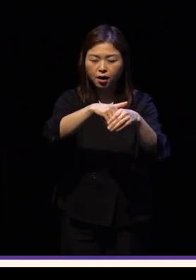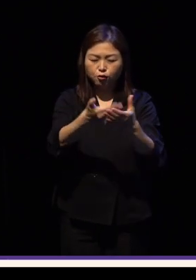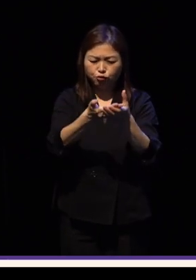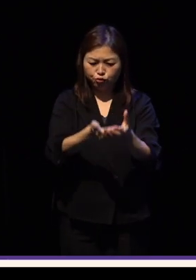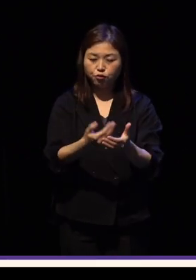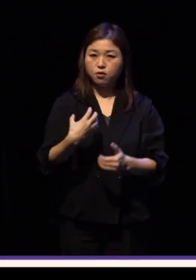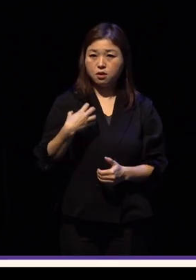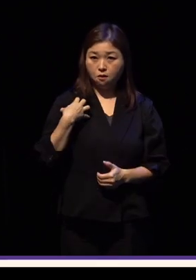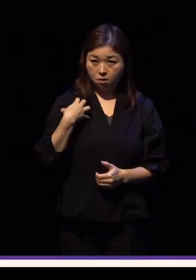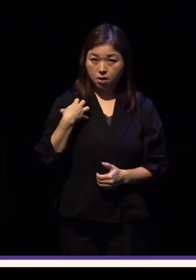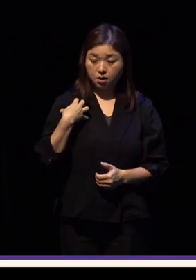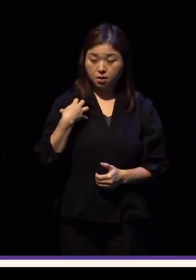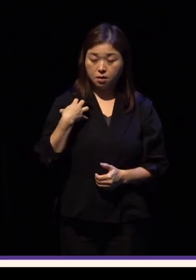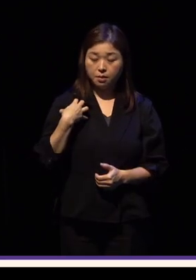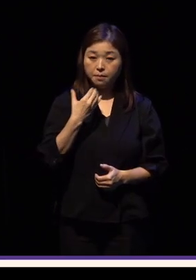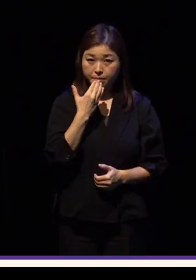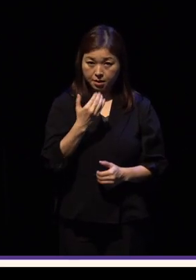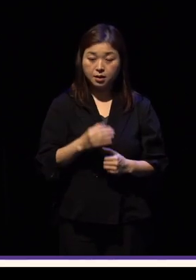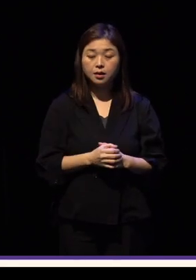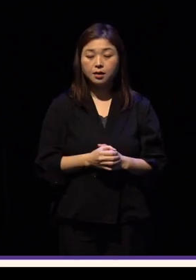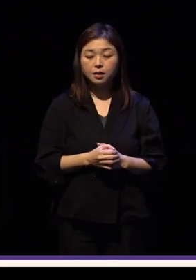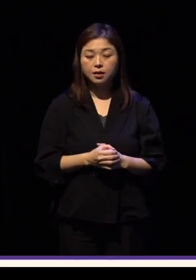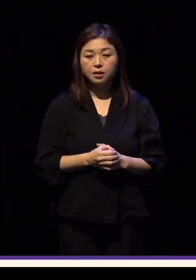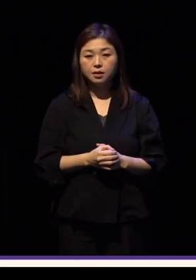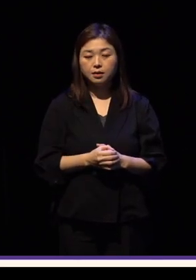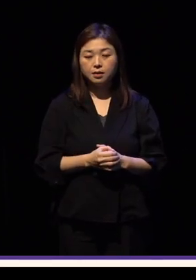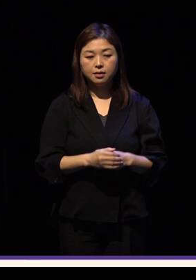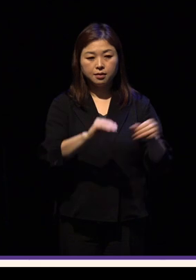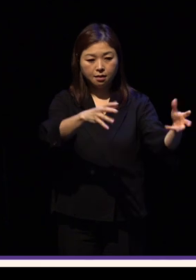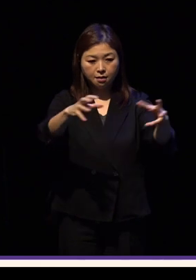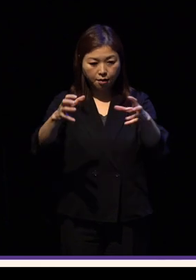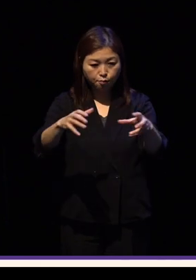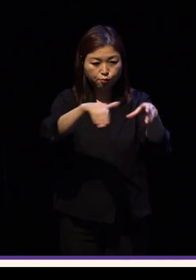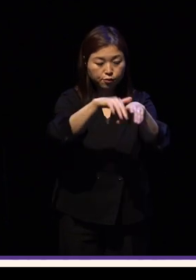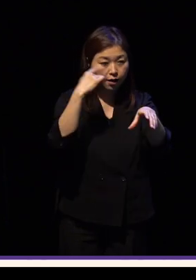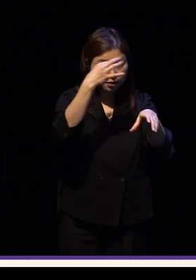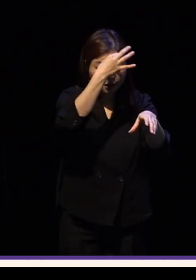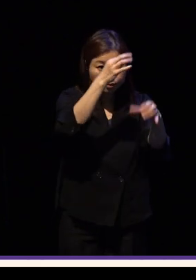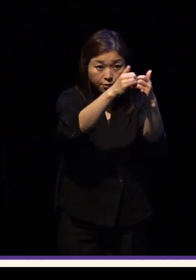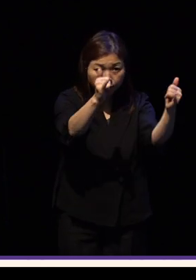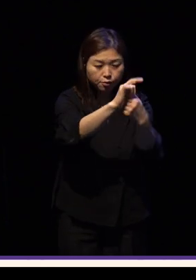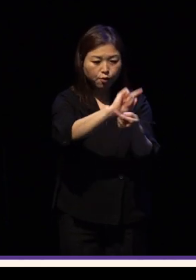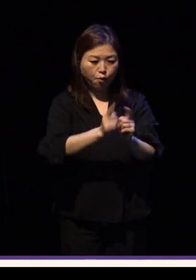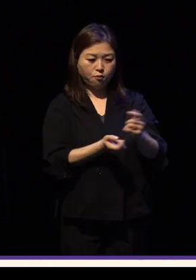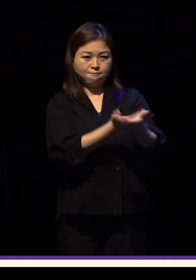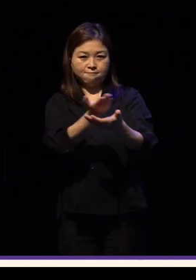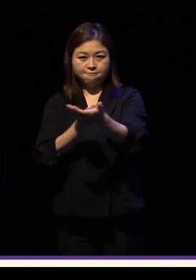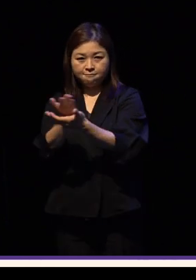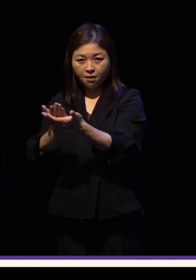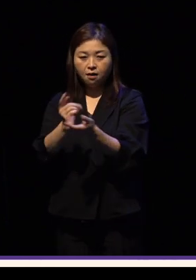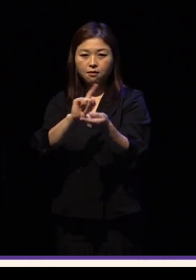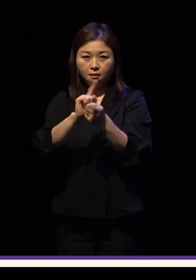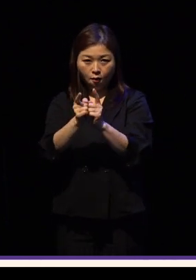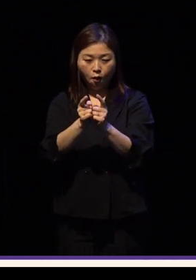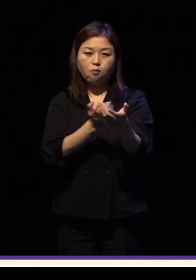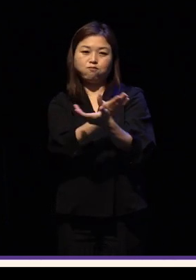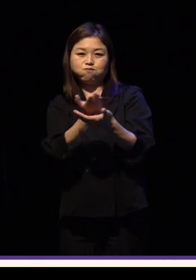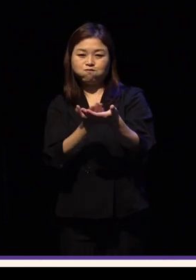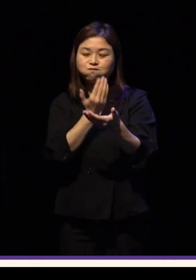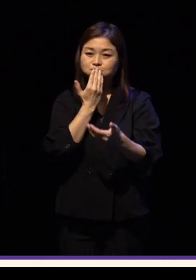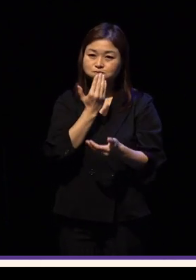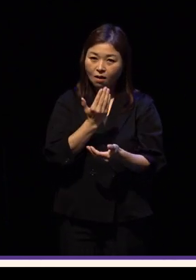되고 세계 각국의 그 문화예술가들과 함께 교류하고 네트워크를 할 수